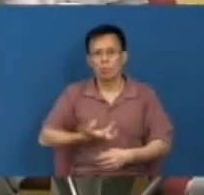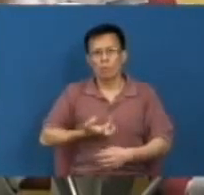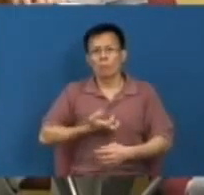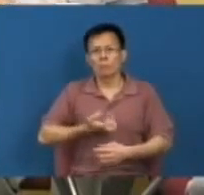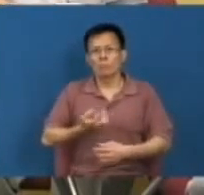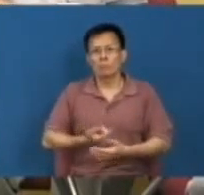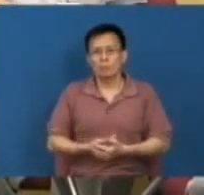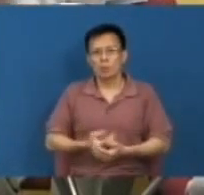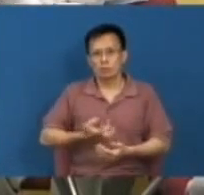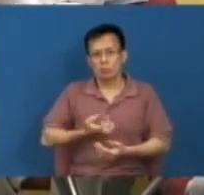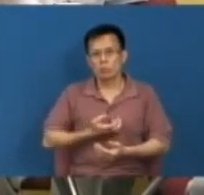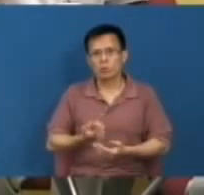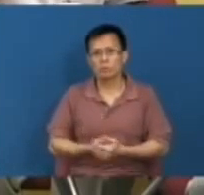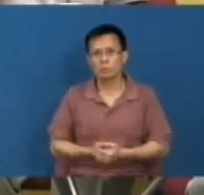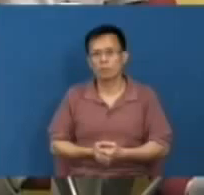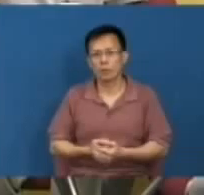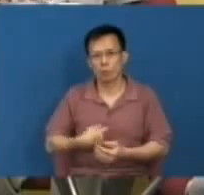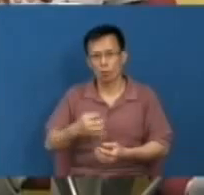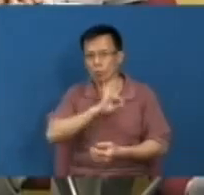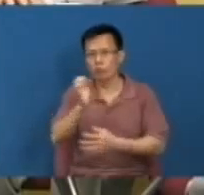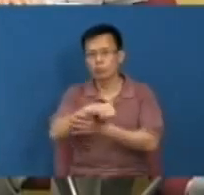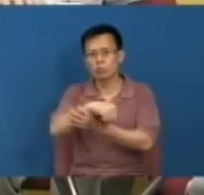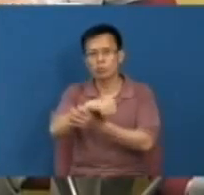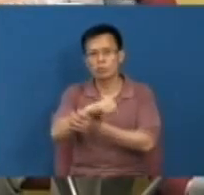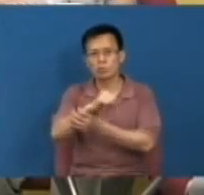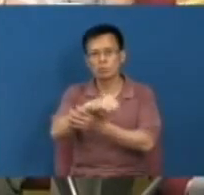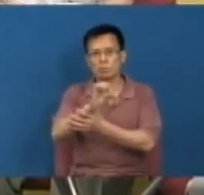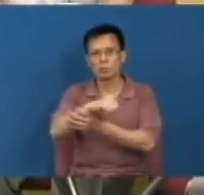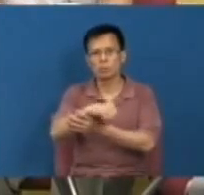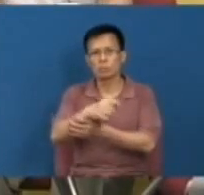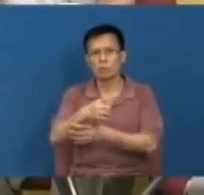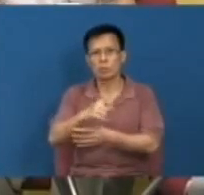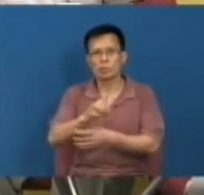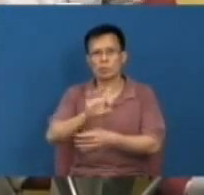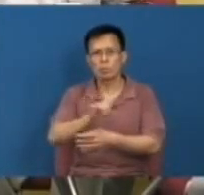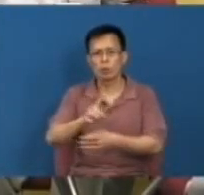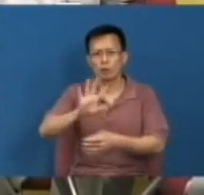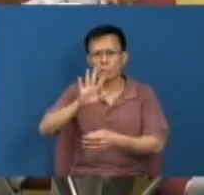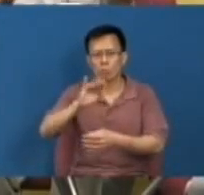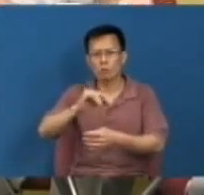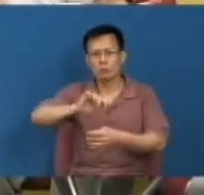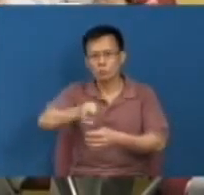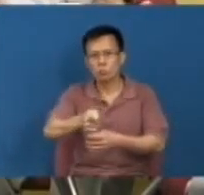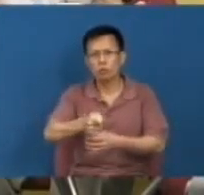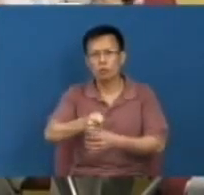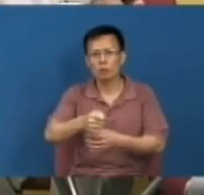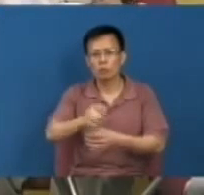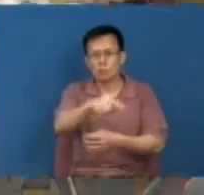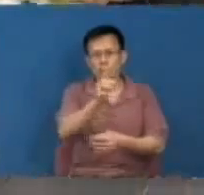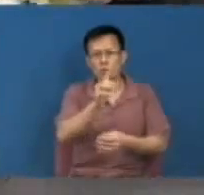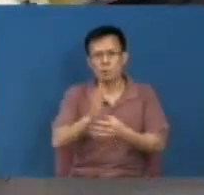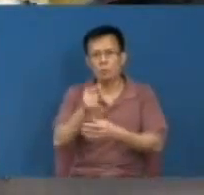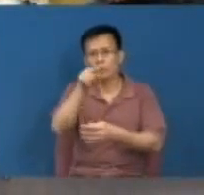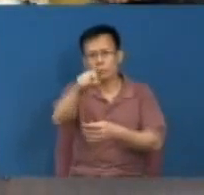咯，我咪去。 你冇同意喎？點解可以收地方？點解可以去鎖地方咧？真係。係 咯，就冇唔，我又冇。 租客嚟噶嘛？ 係啊，